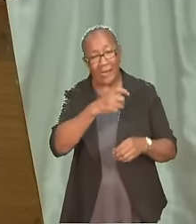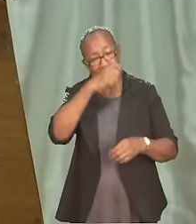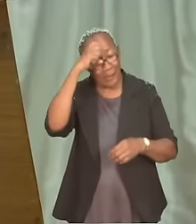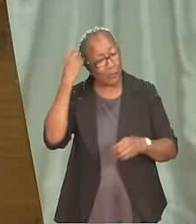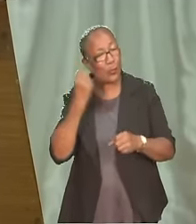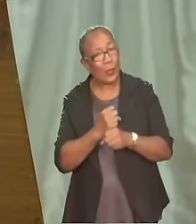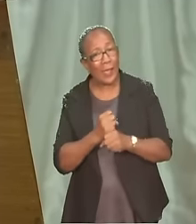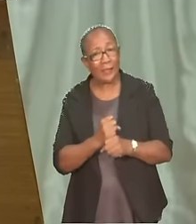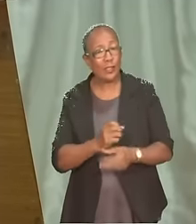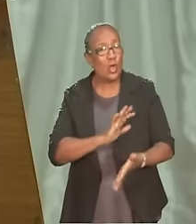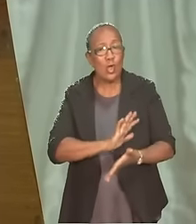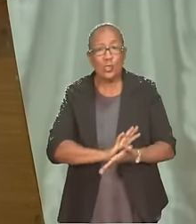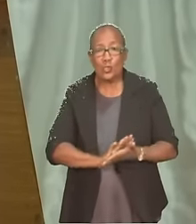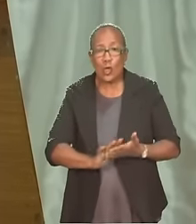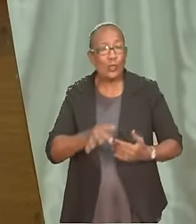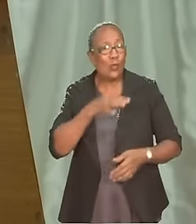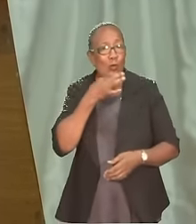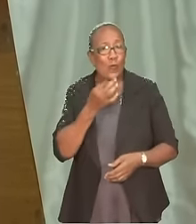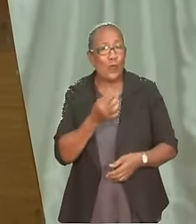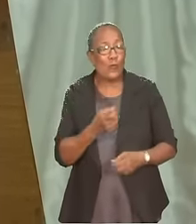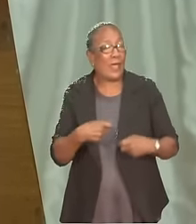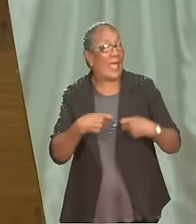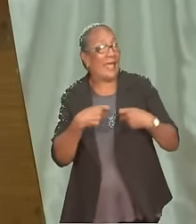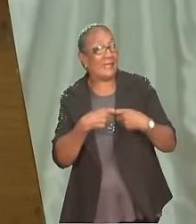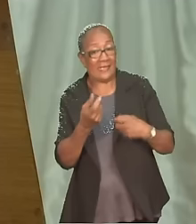Zonder dat je extra kapitaal hoeft te investeren.